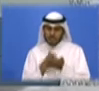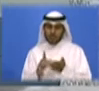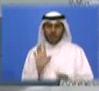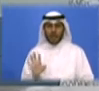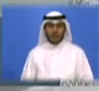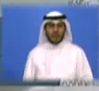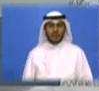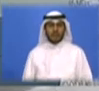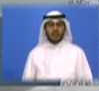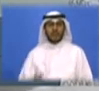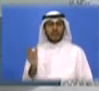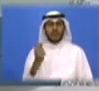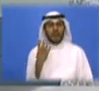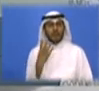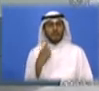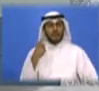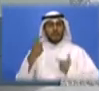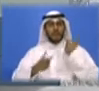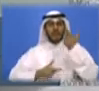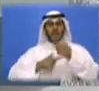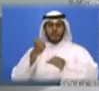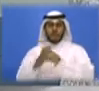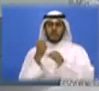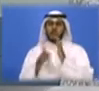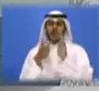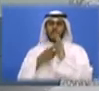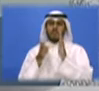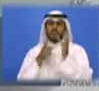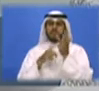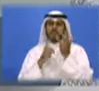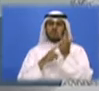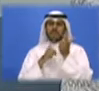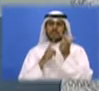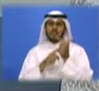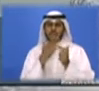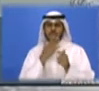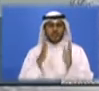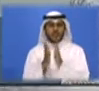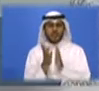اليوم، مسوين حوالي 900 حالة، منهم تم اكتشاف 4 حالات